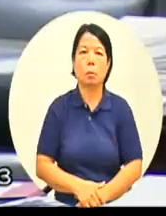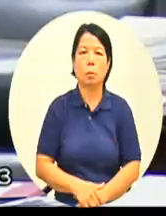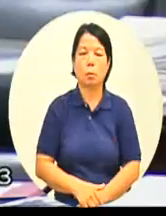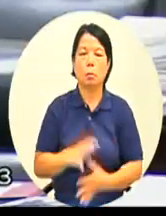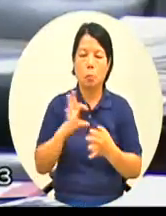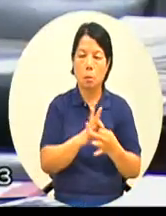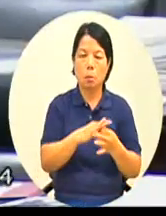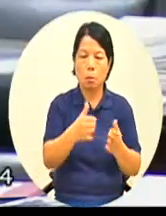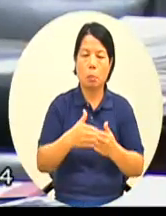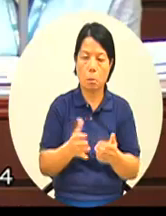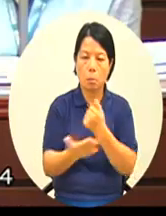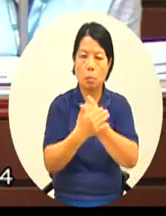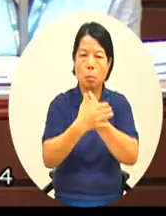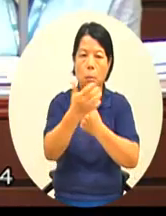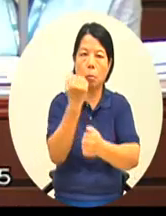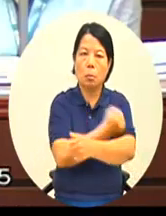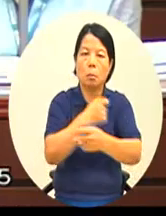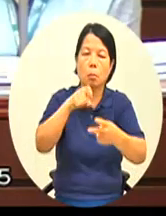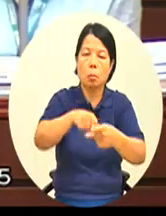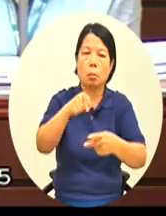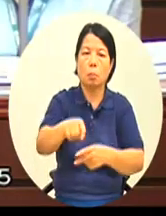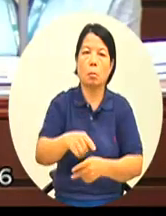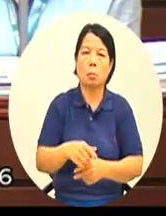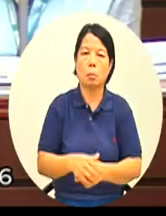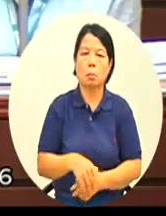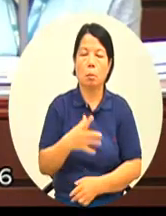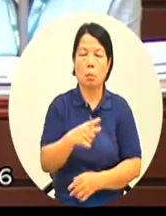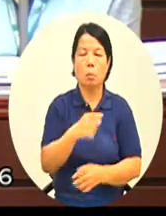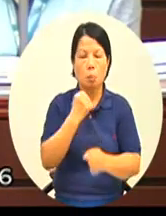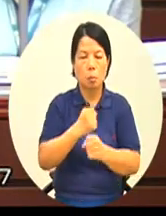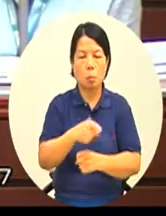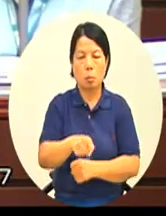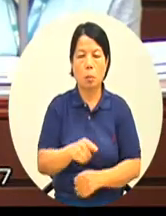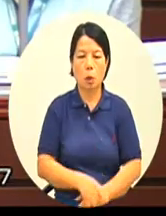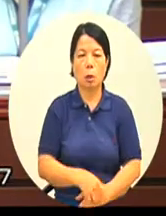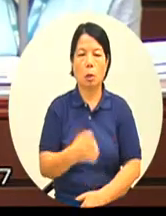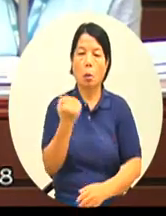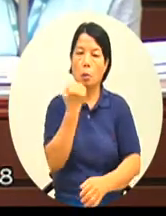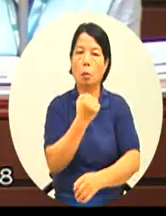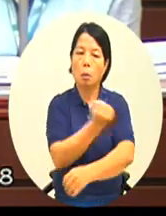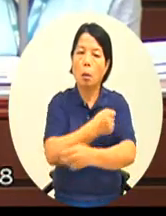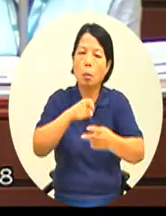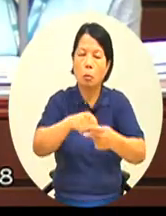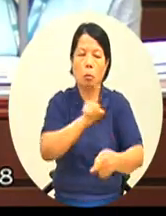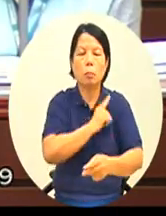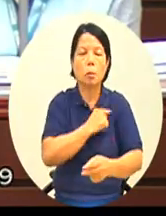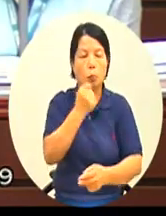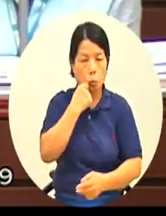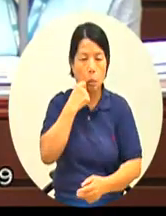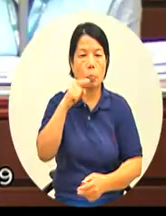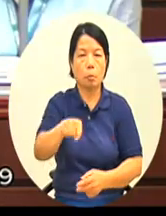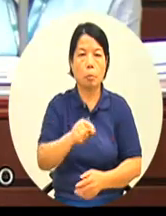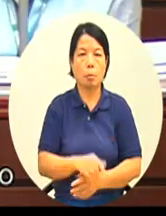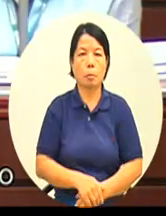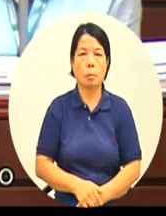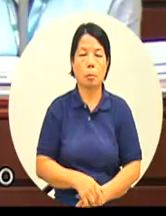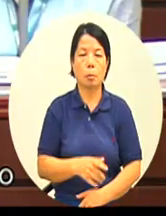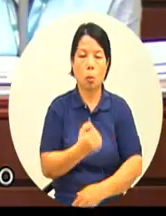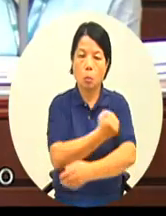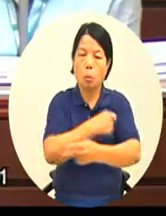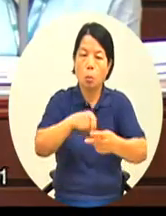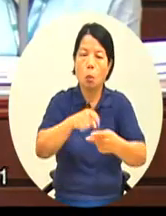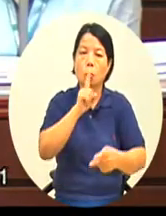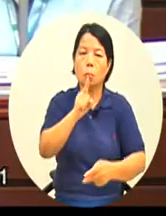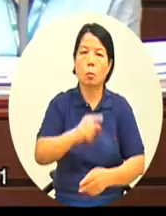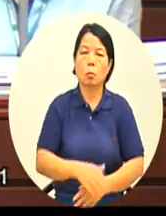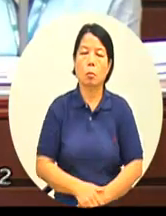们要维护劳工的工作安全， 没有错。可是这个是劳工自己自愿，因为有很多的情况下，也其实有一些劳工跟我们抱怨，就是